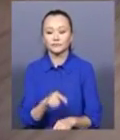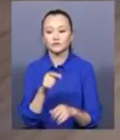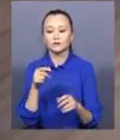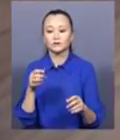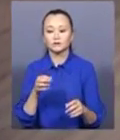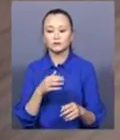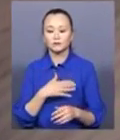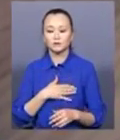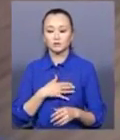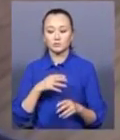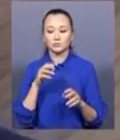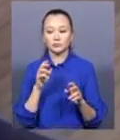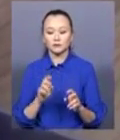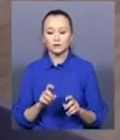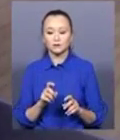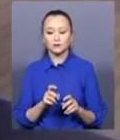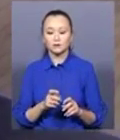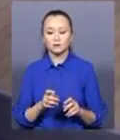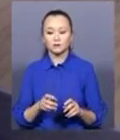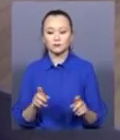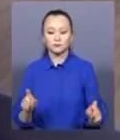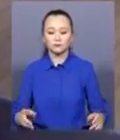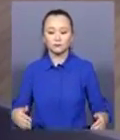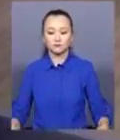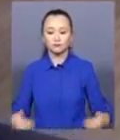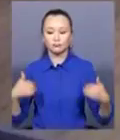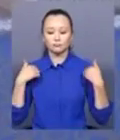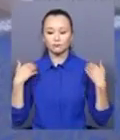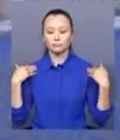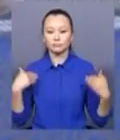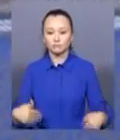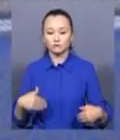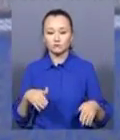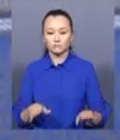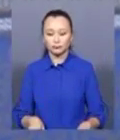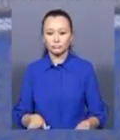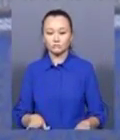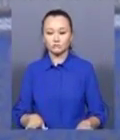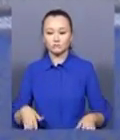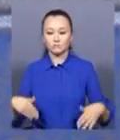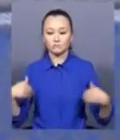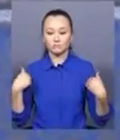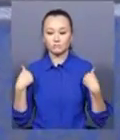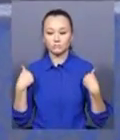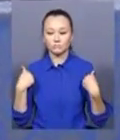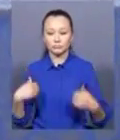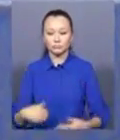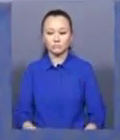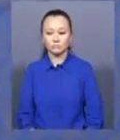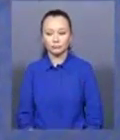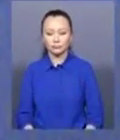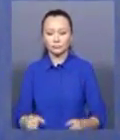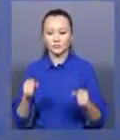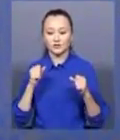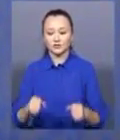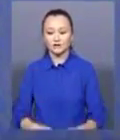можно ручки перед собой. Ноги на какой ширине? На ширине плеч примерно, вот так. То есть ноги на ширине плеч, да, начинаем. Да,